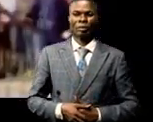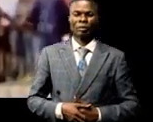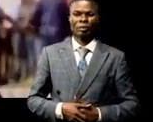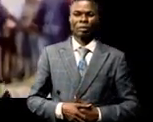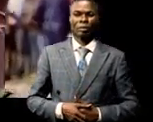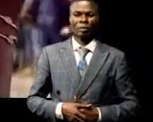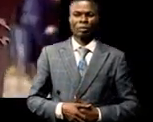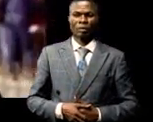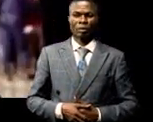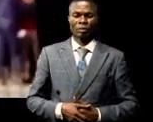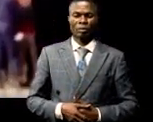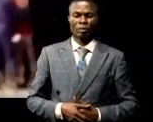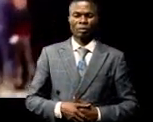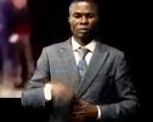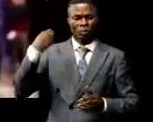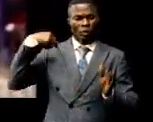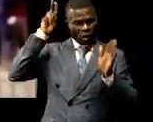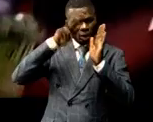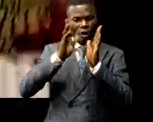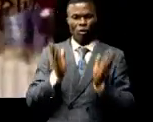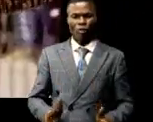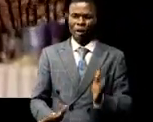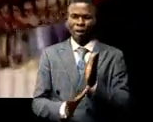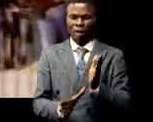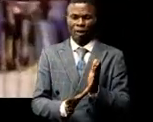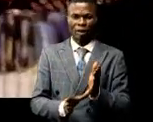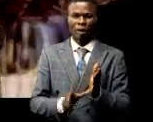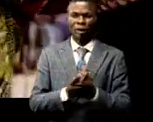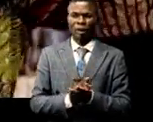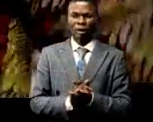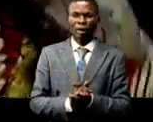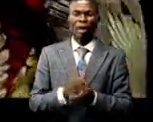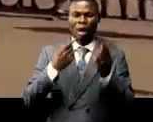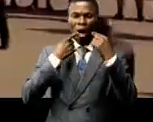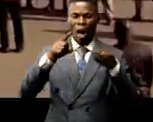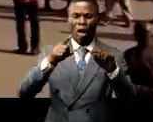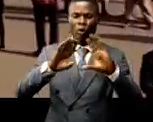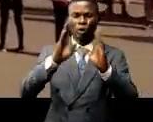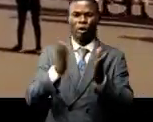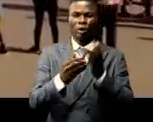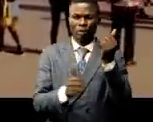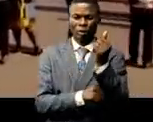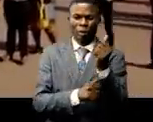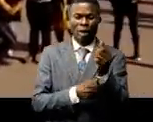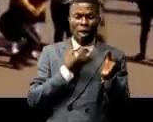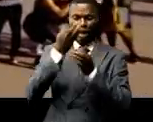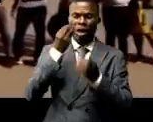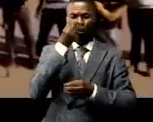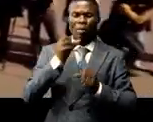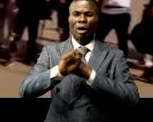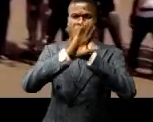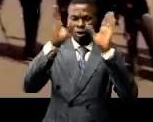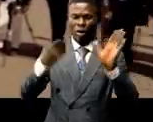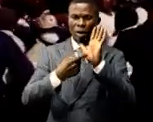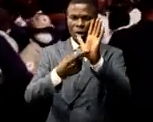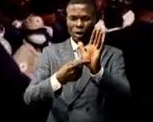Introduit par le gouverneur AI de la province, le garant de la nation s'est adressé à la population en de termes clairs qui énumèrent sans